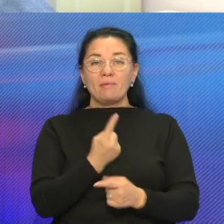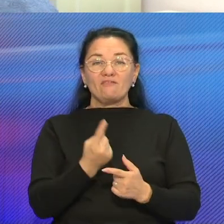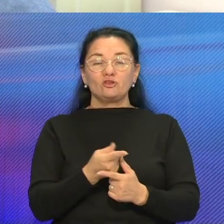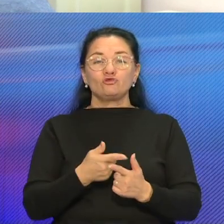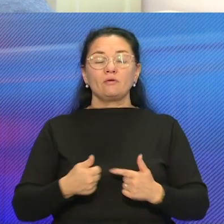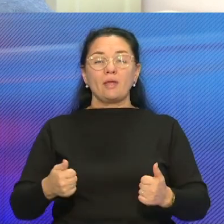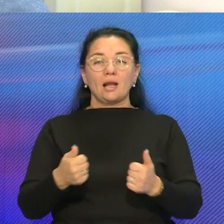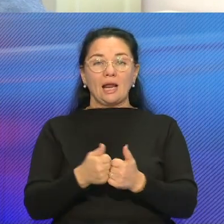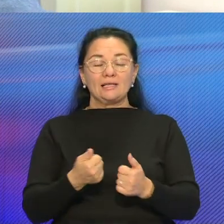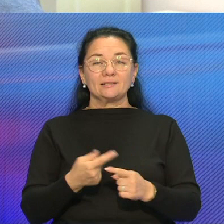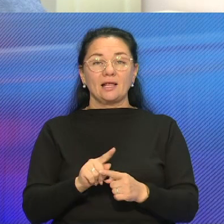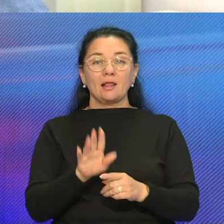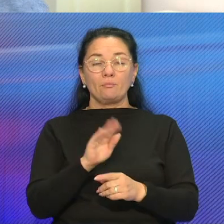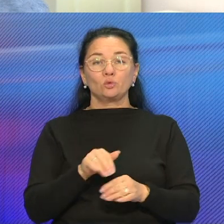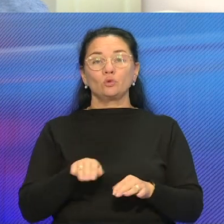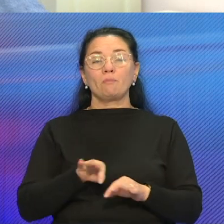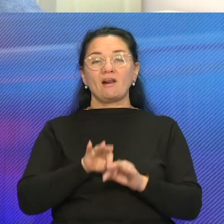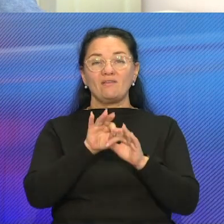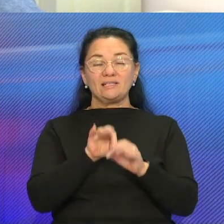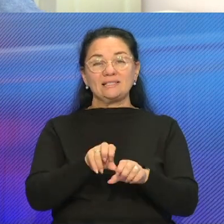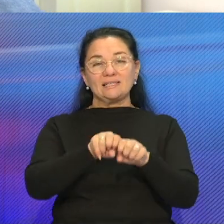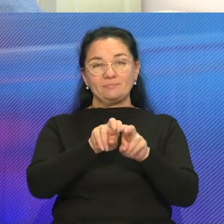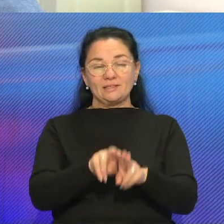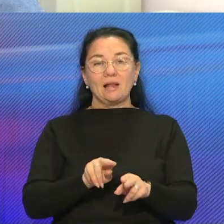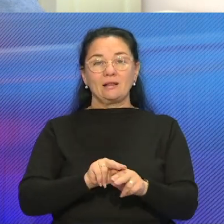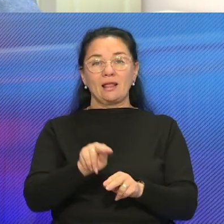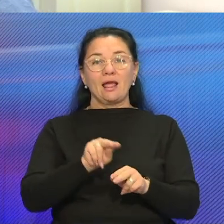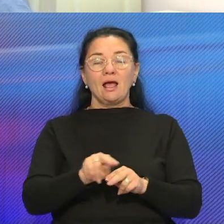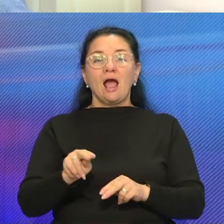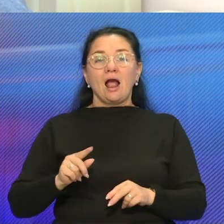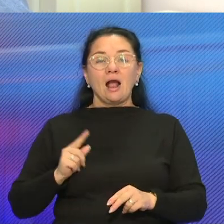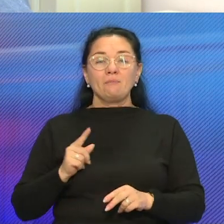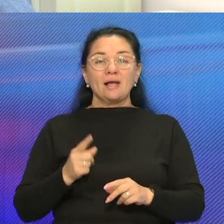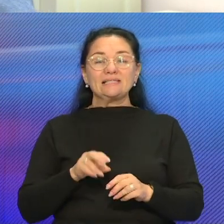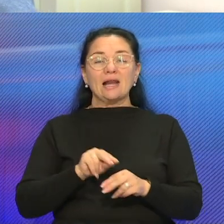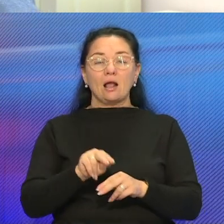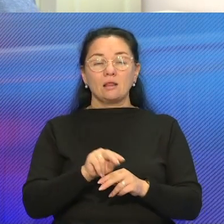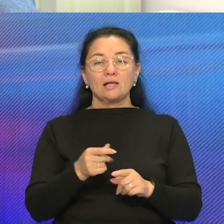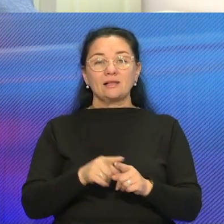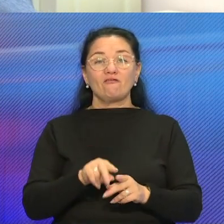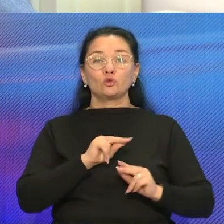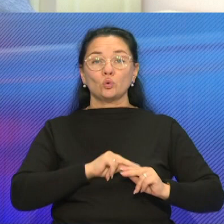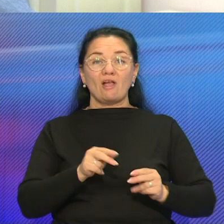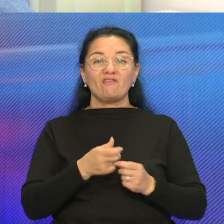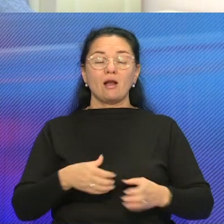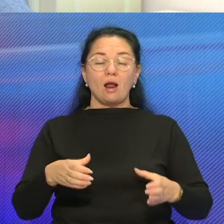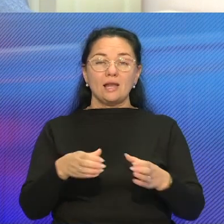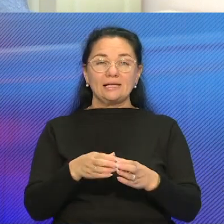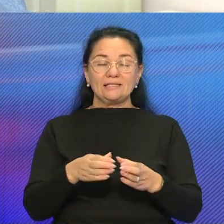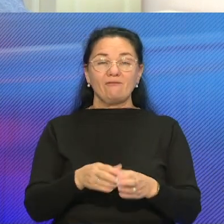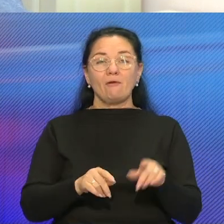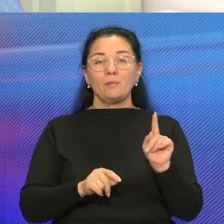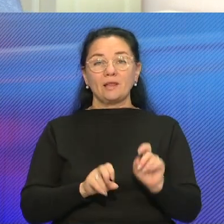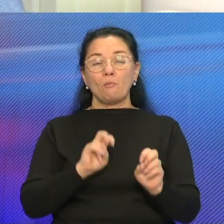Такие мастер-классы будут проходить у нас по работе, по выступлению в трудовом коллективе, по тому, как